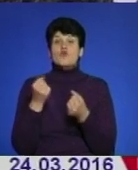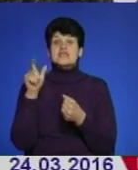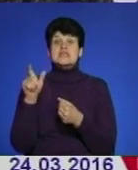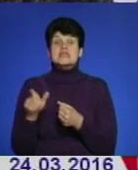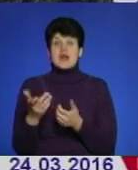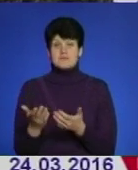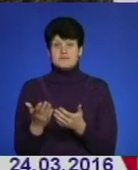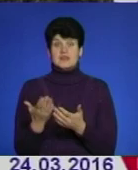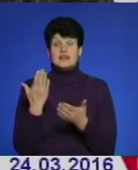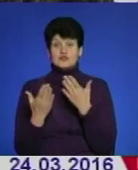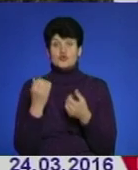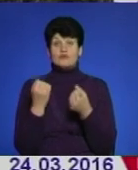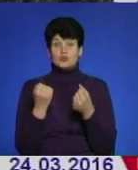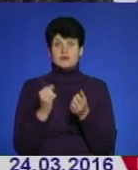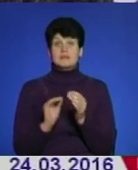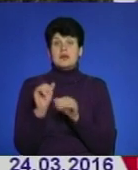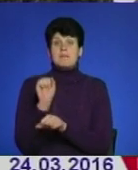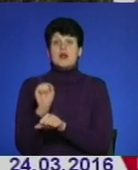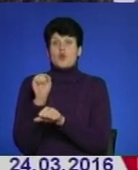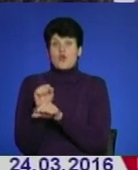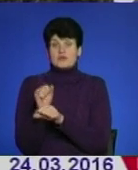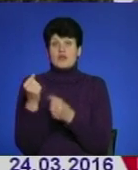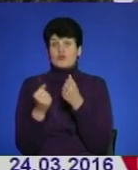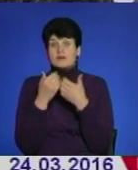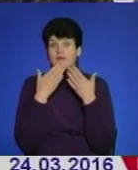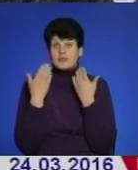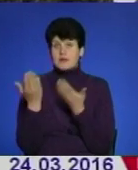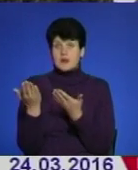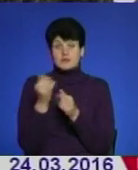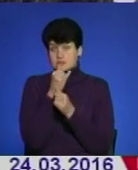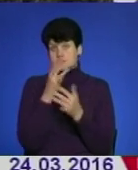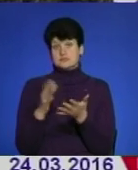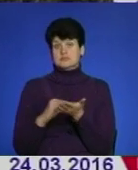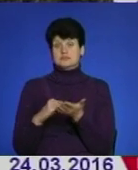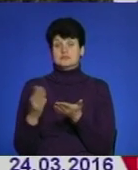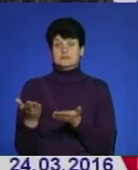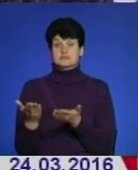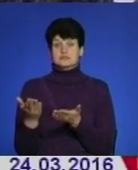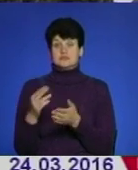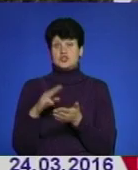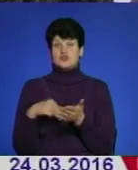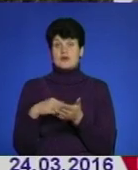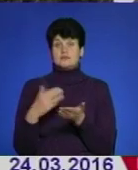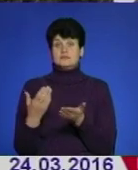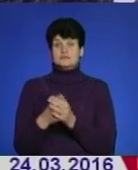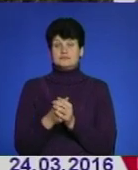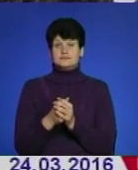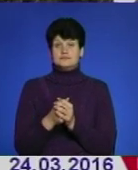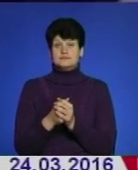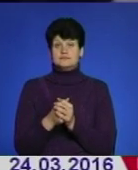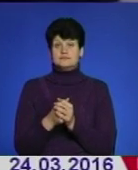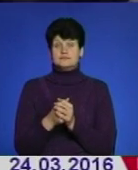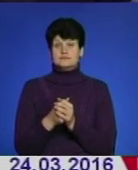засобів. Якщо автомобіль припаркований, немає водія транспортного засобу, не можуть виписувати адмінматеріали на дану